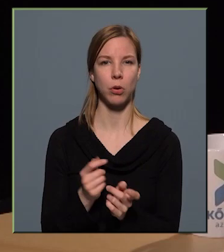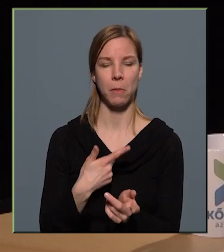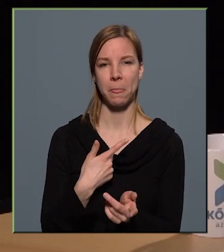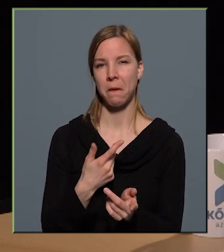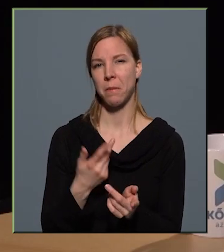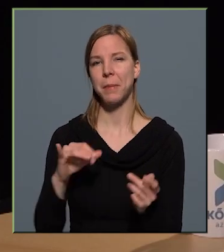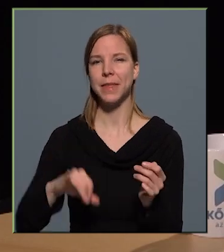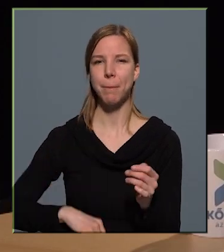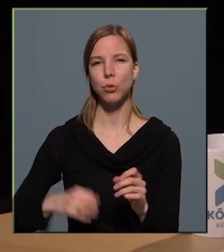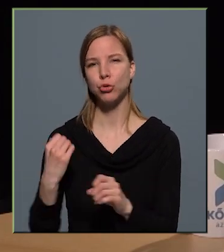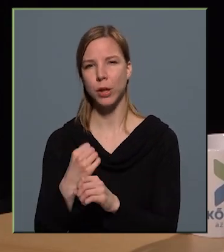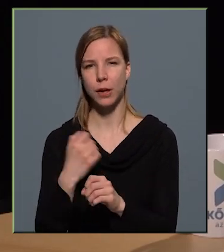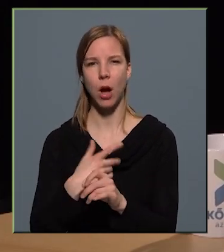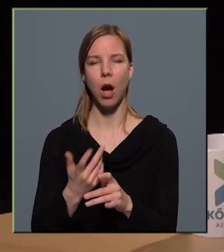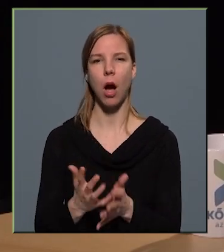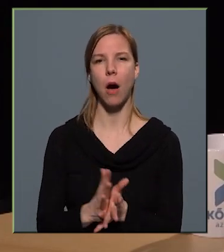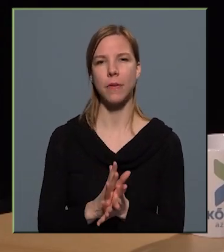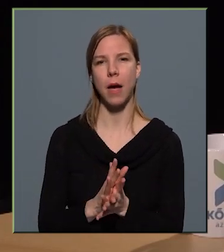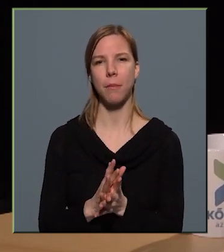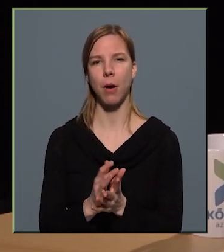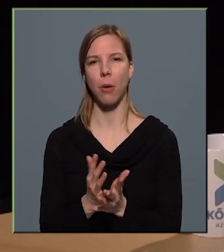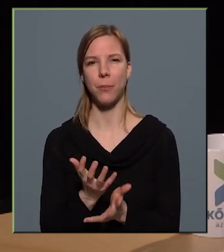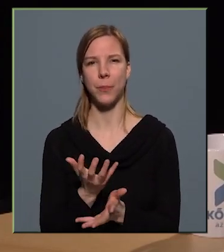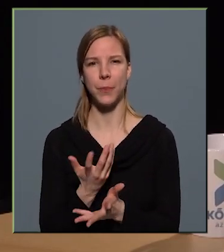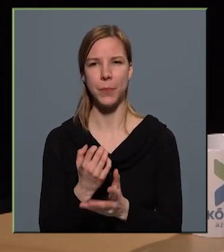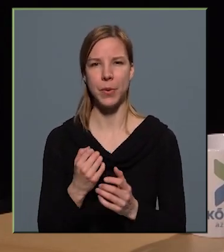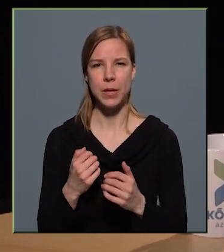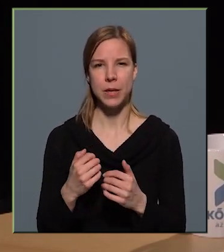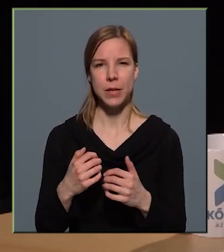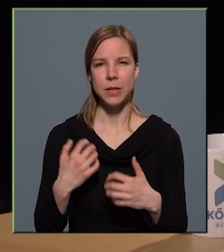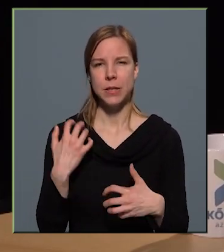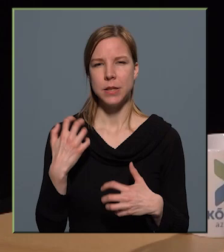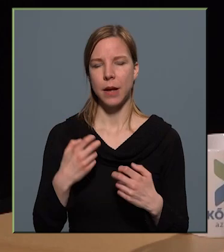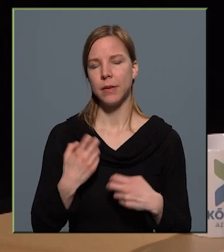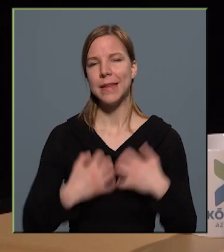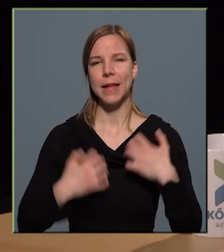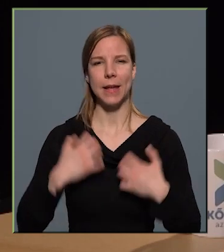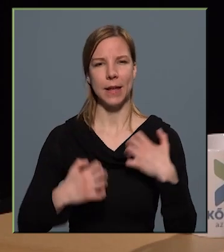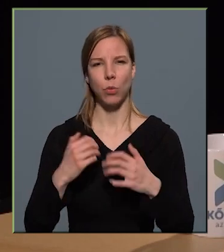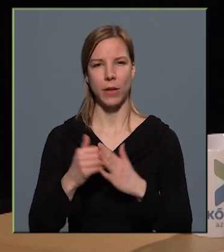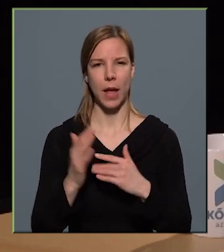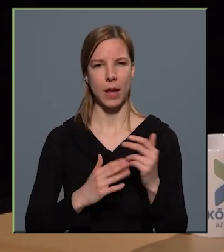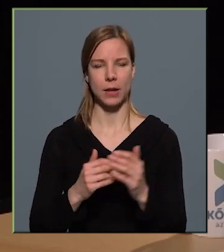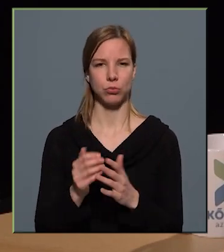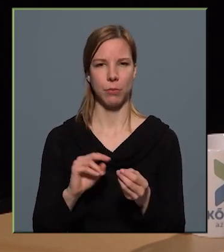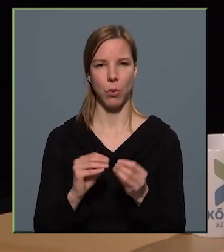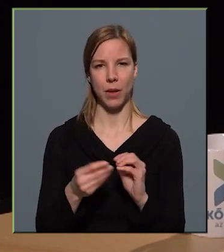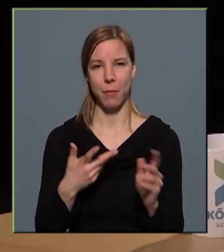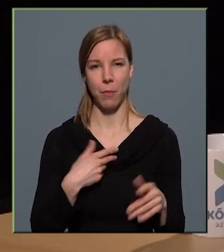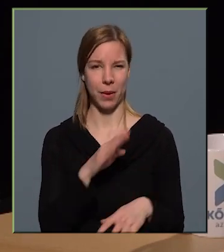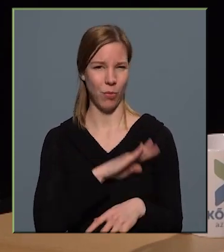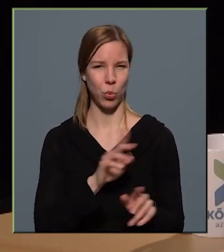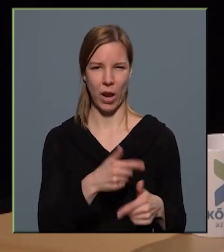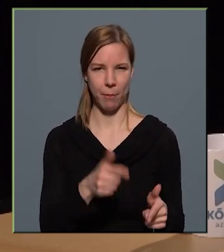feltétlenül bűncselekménynek, hanem indulatkezelési problémának nevezném első körben azokat, amikor ugye esetleg türelmetlen az ügyfél, nyilván